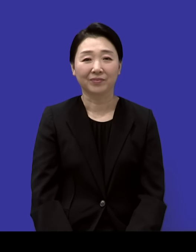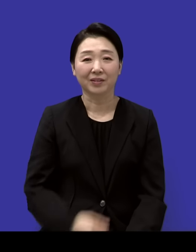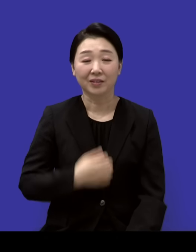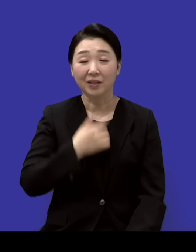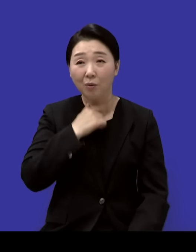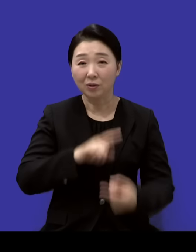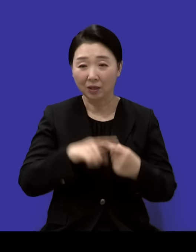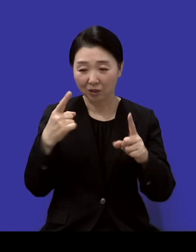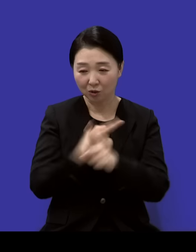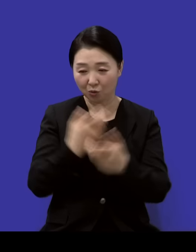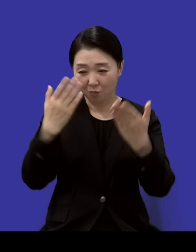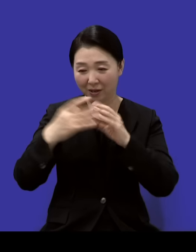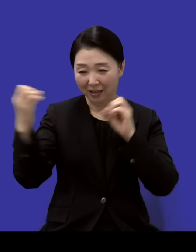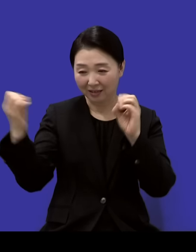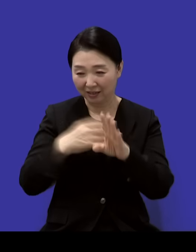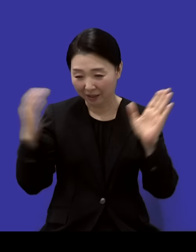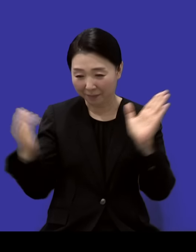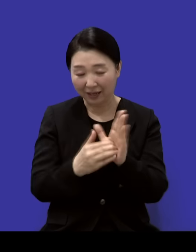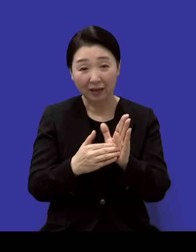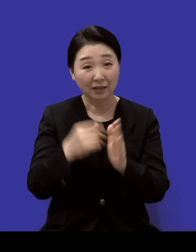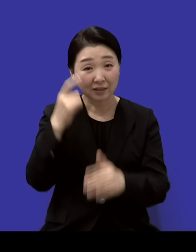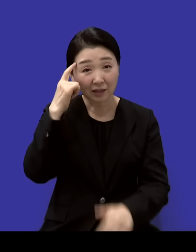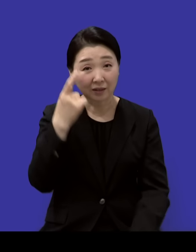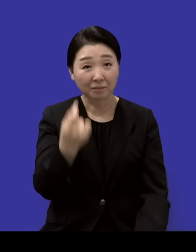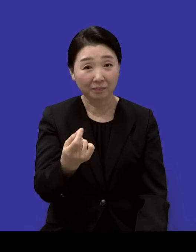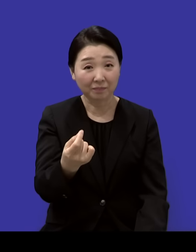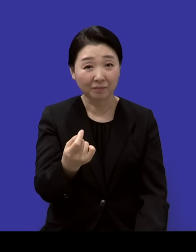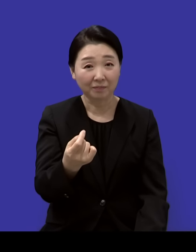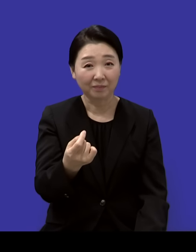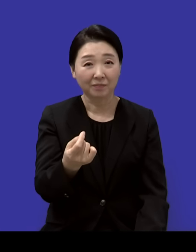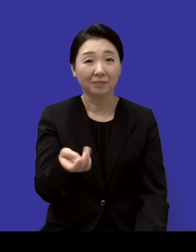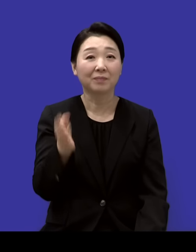대로 난 치료 받아야 응답된 거야라고 생각하지만 예. 사실은